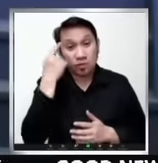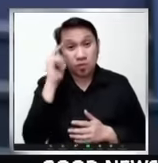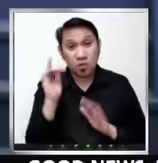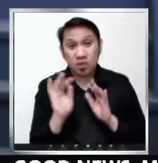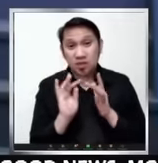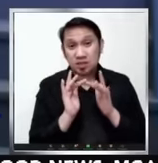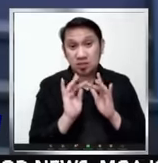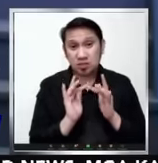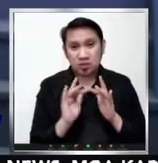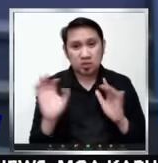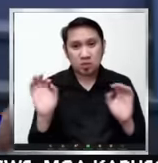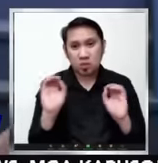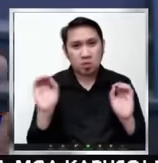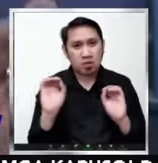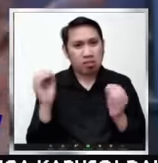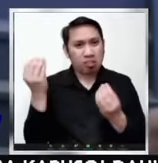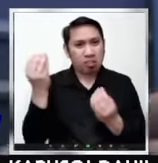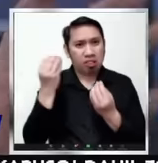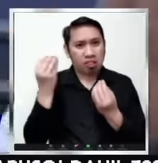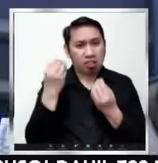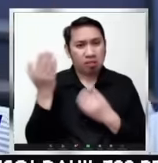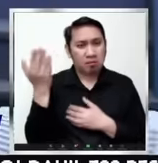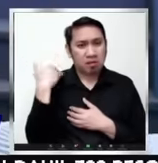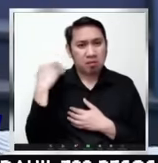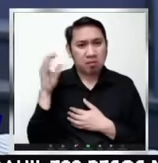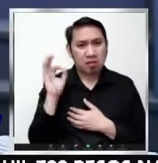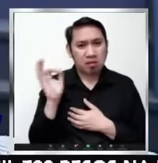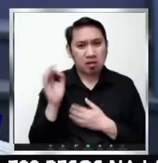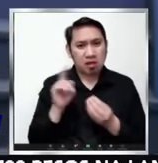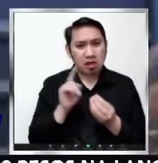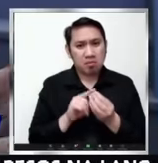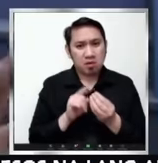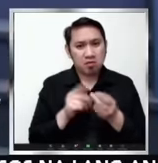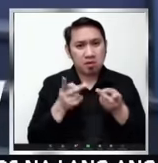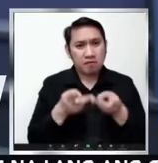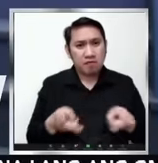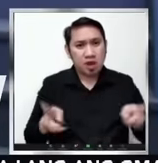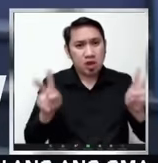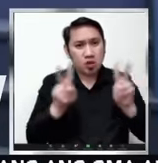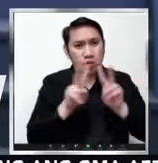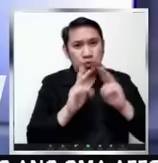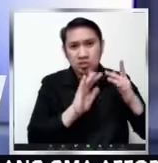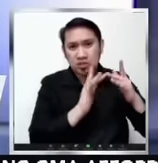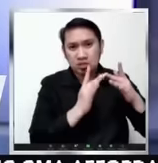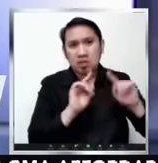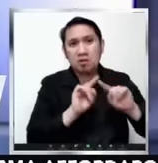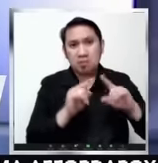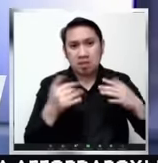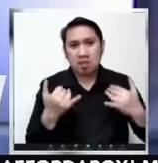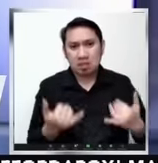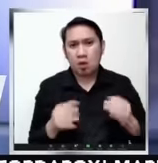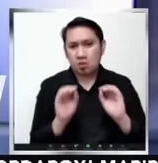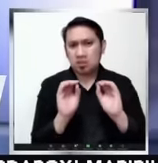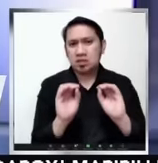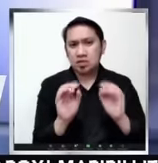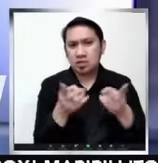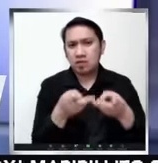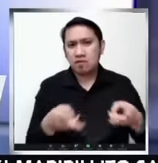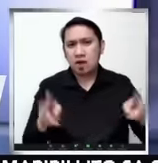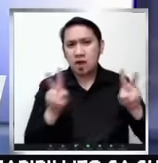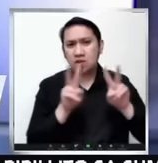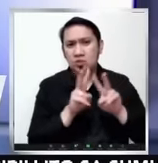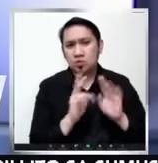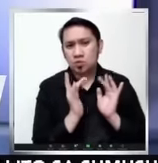naturuan yung 90s eh. Na paano yung values sa internet, dito tuturuan natin sila. If you see the potential of